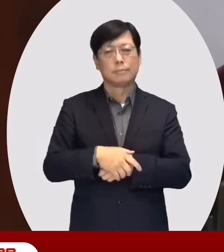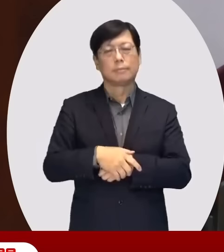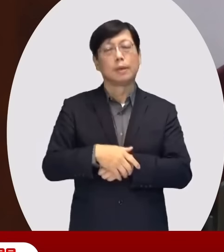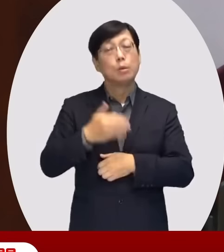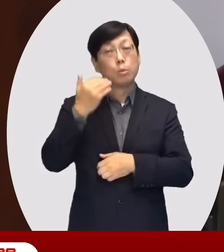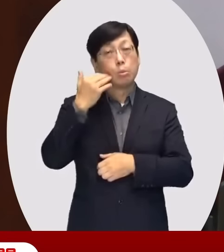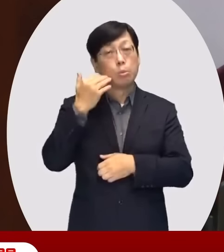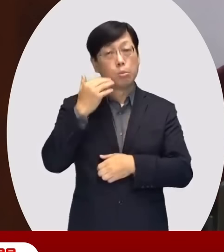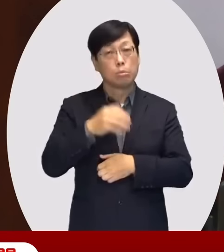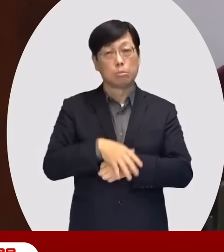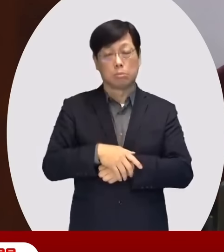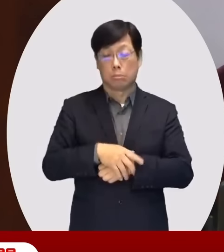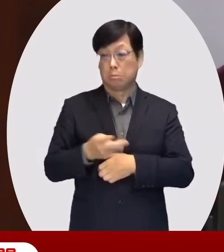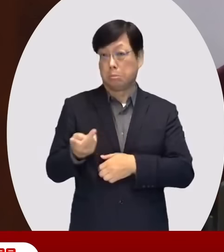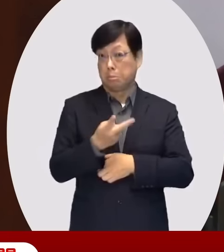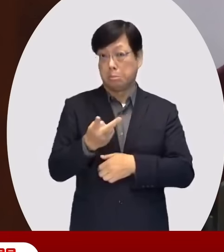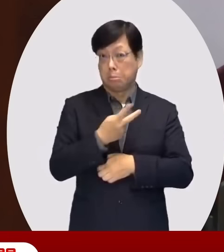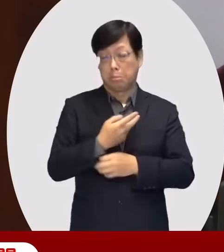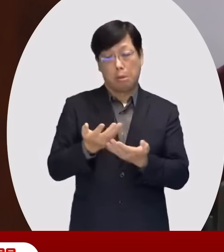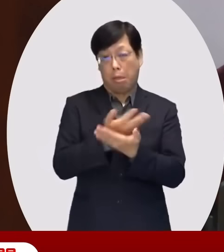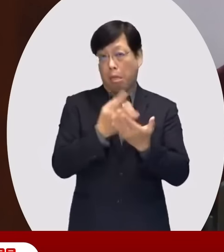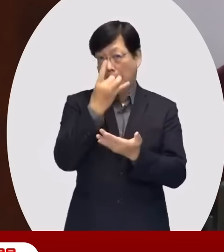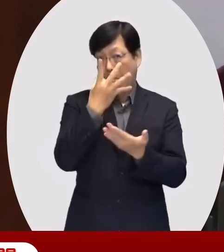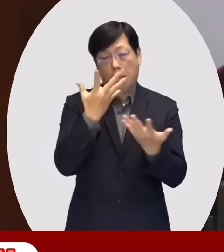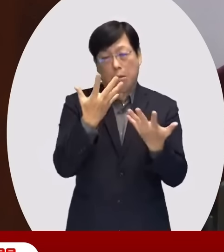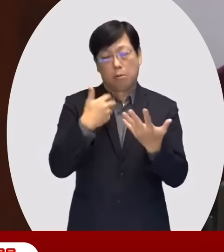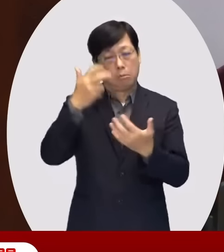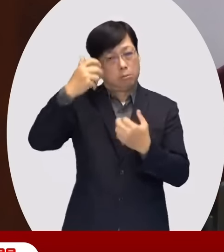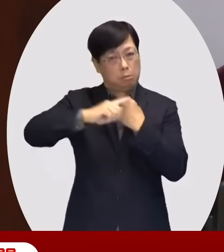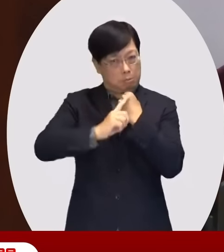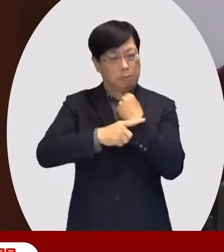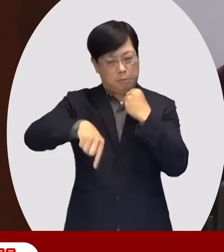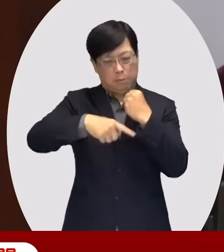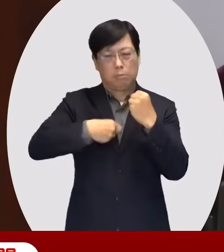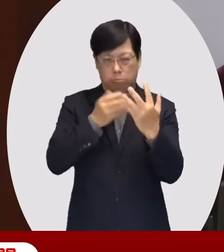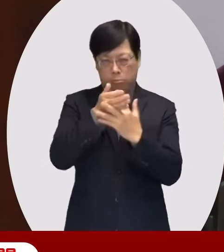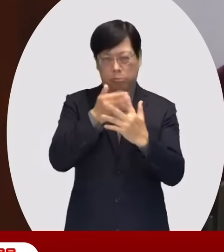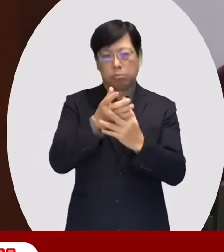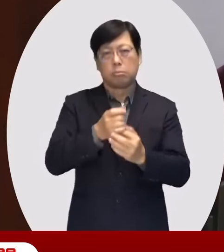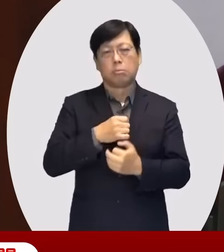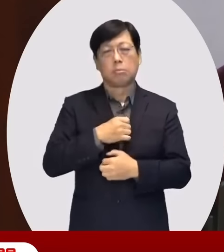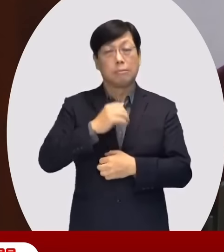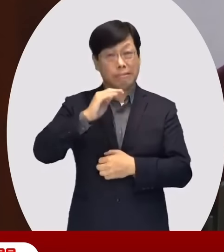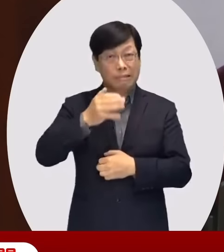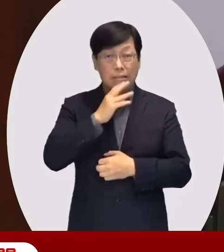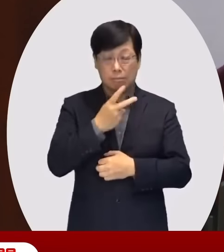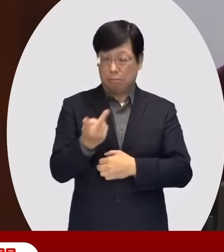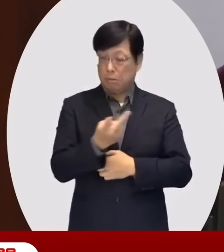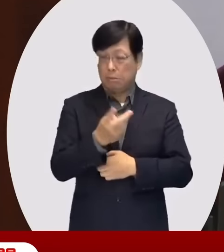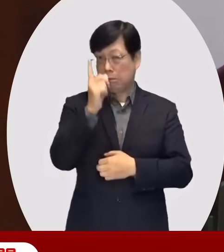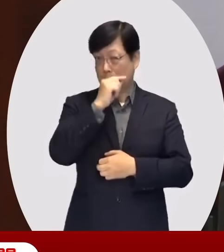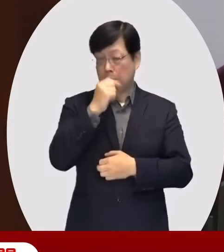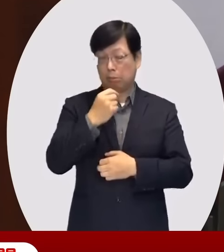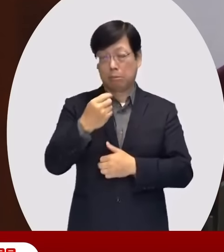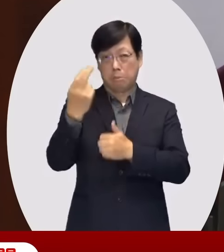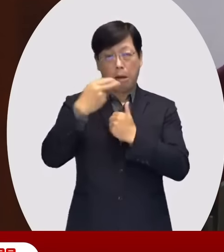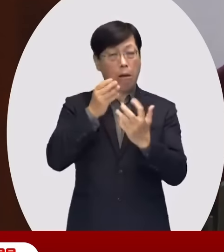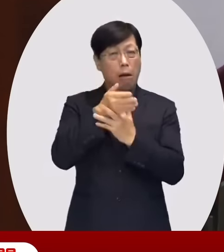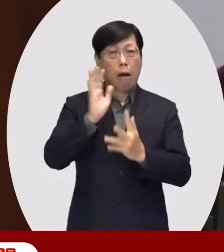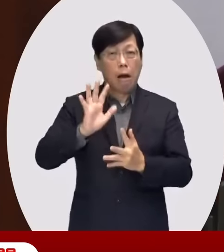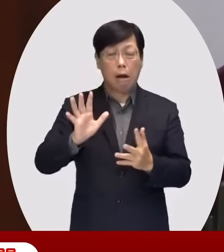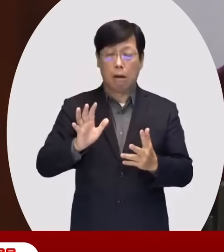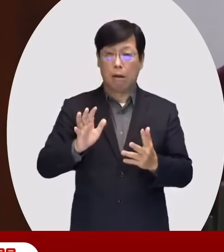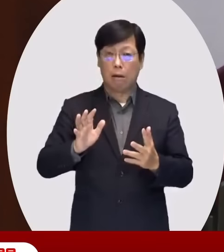当然，如果不能的话，那我们宪法法庭必须介入。可是双方又一直叫我们不要介